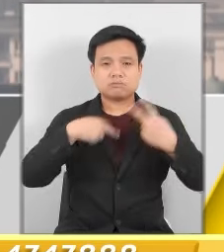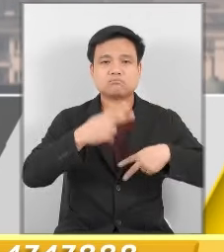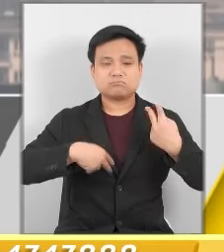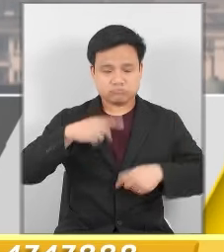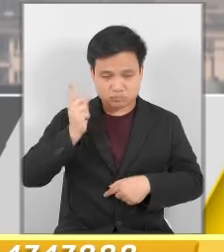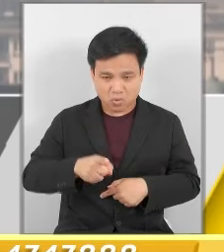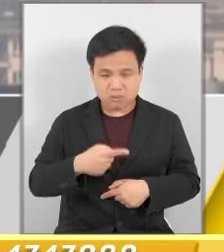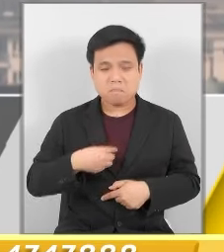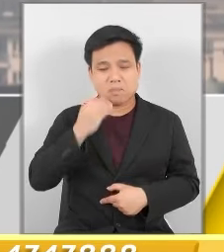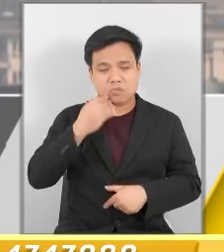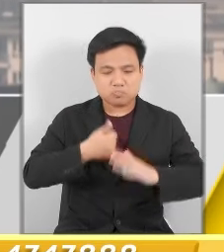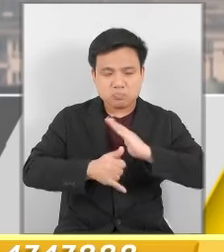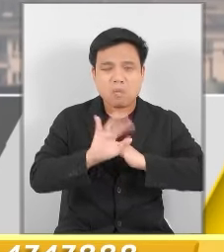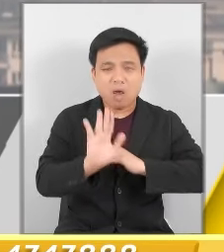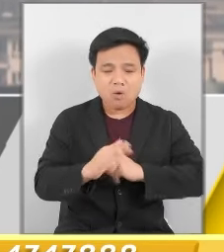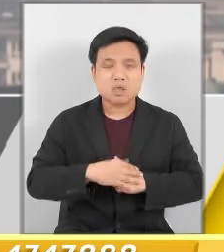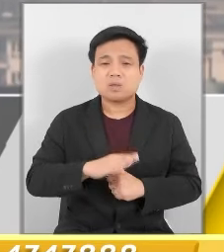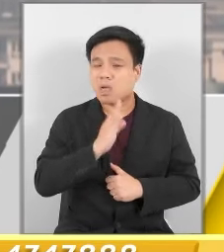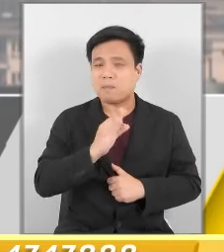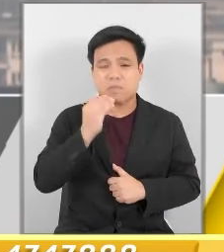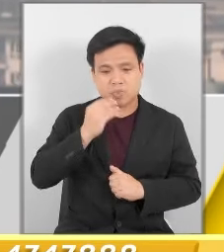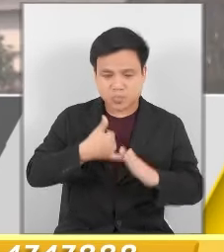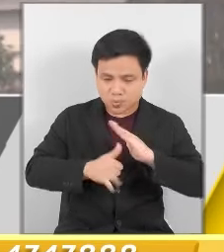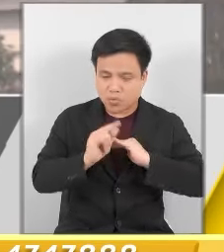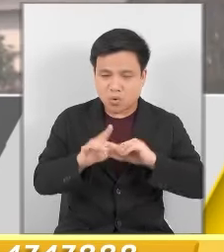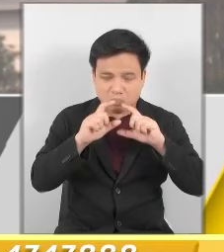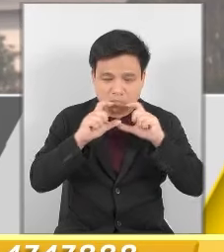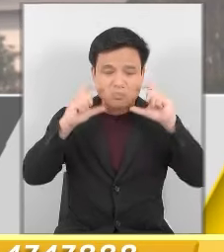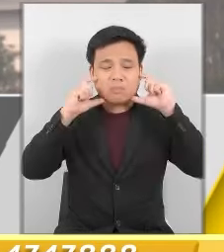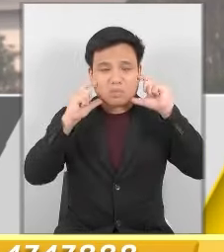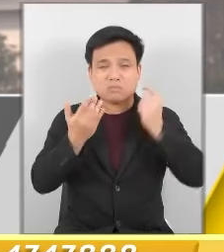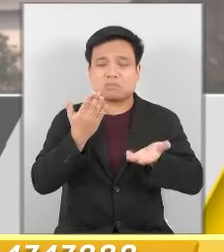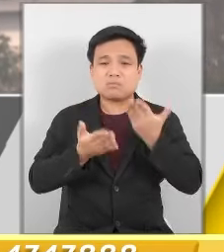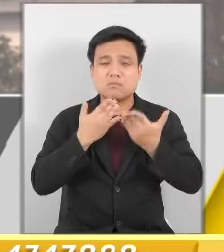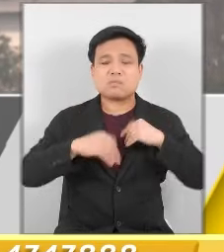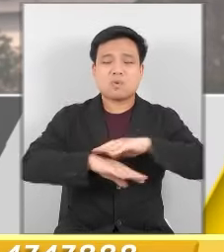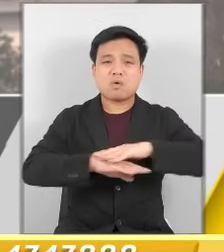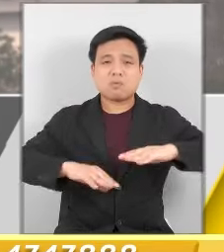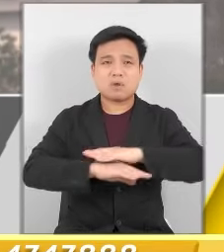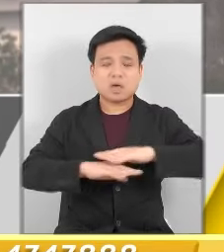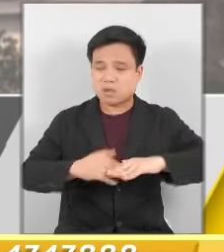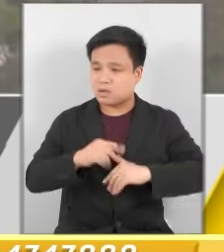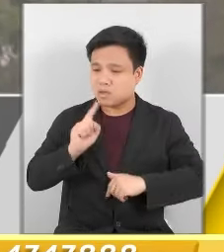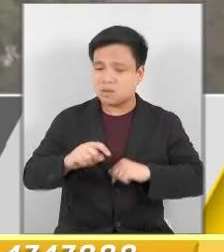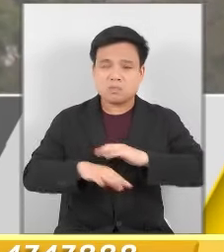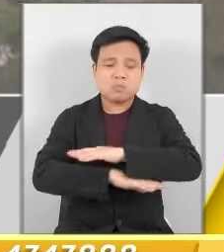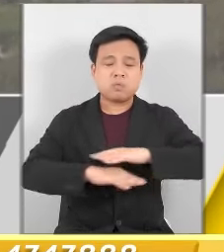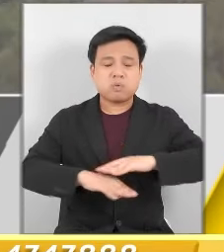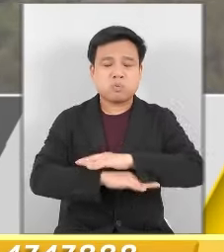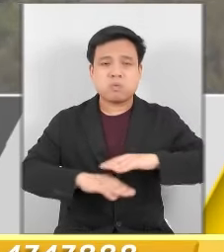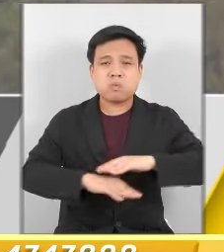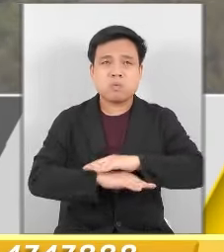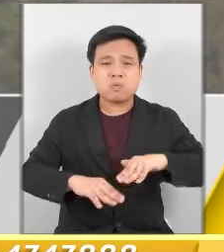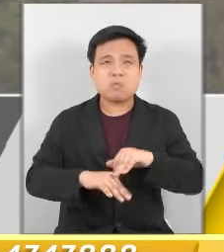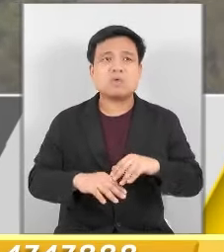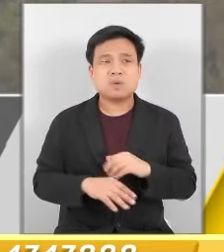การออกนอกบ้านคือเหมือนกับว่าถ้าออกนอกบ้านก็ป้องกันนิดหน่อยสมมุติออกกำลังกายอย่างพี่ก้อยเนี่ยก็ปกติแกว่งแขนใช่มยแกว่งแขนก็